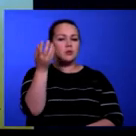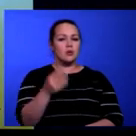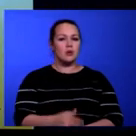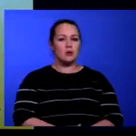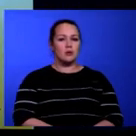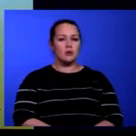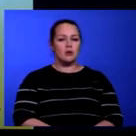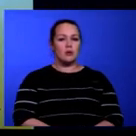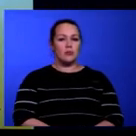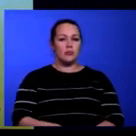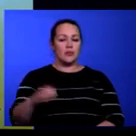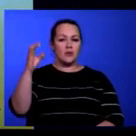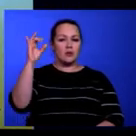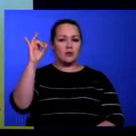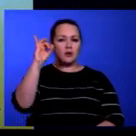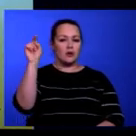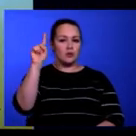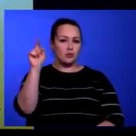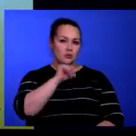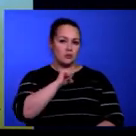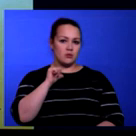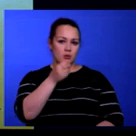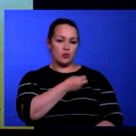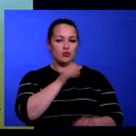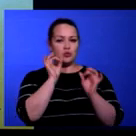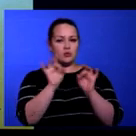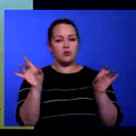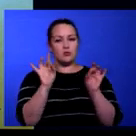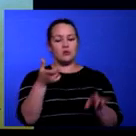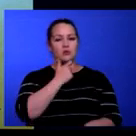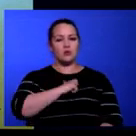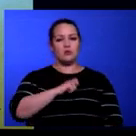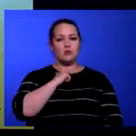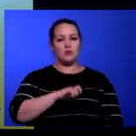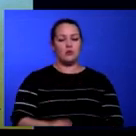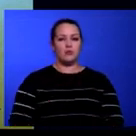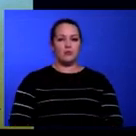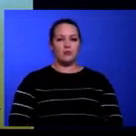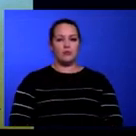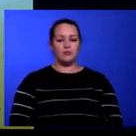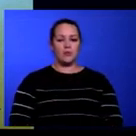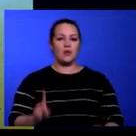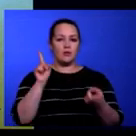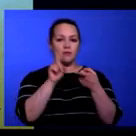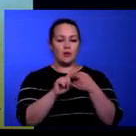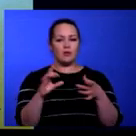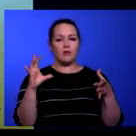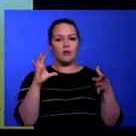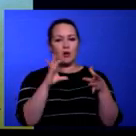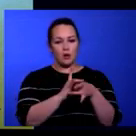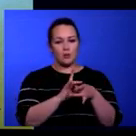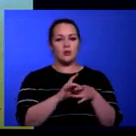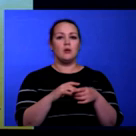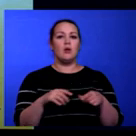союз сам хочет рассказать о себе послушайте что он говорит объединять и связывать стараюсь я